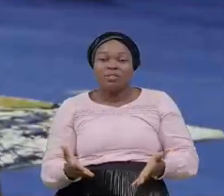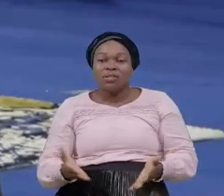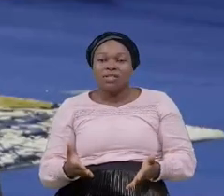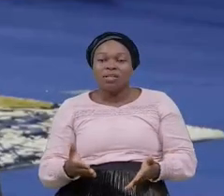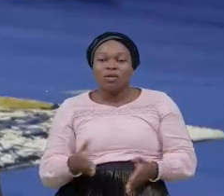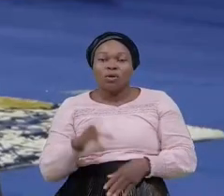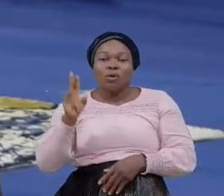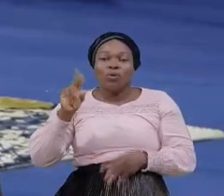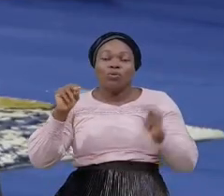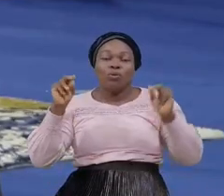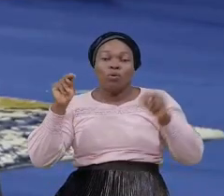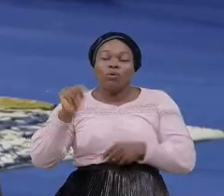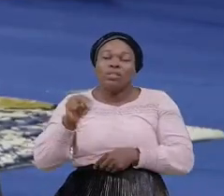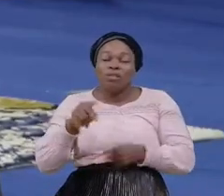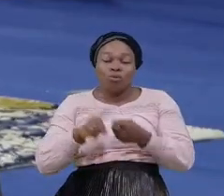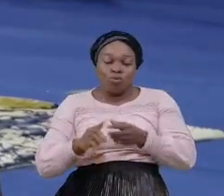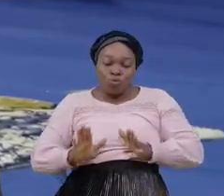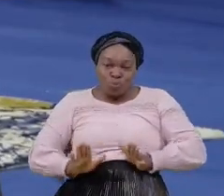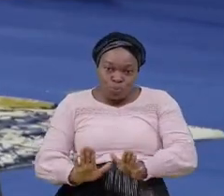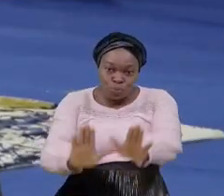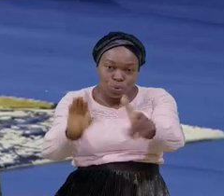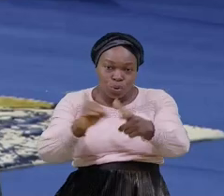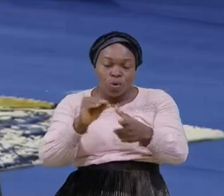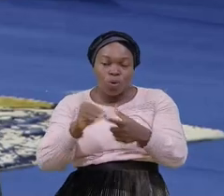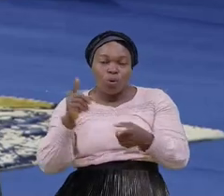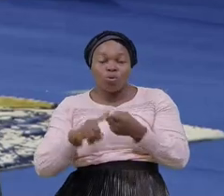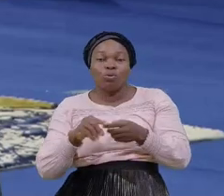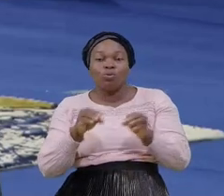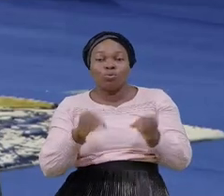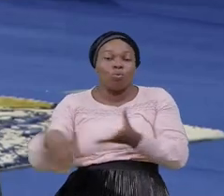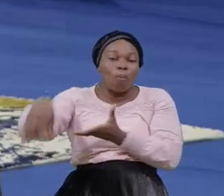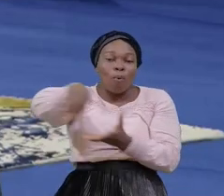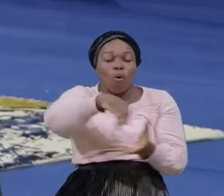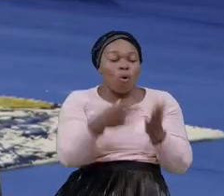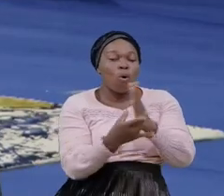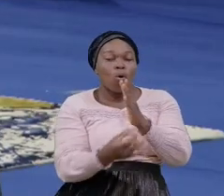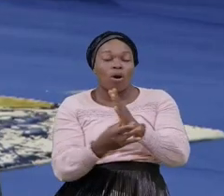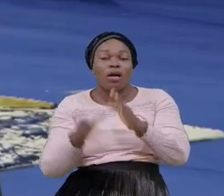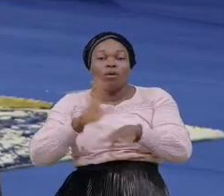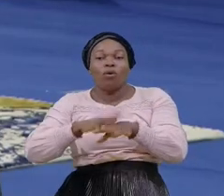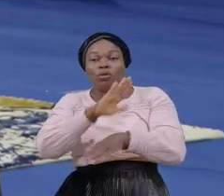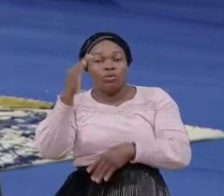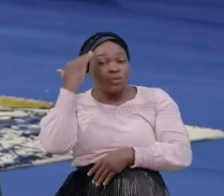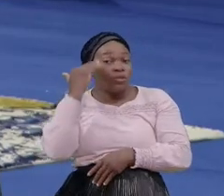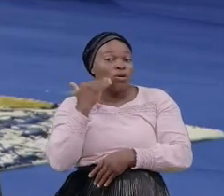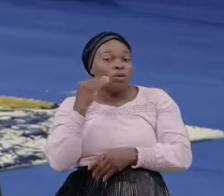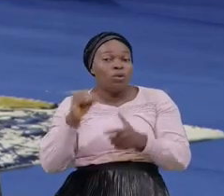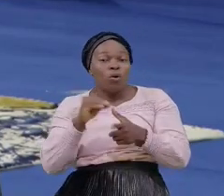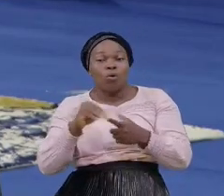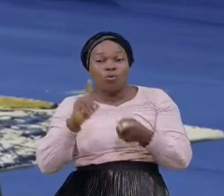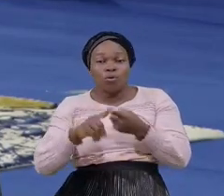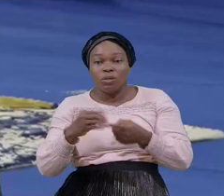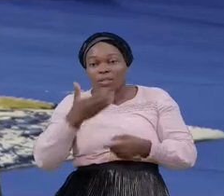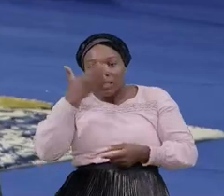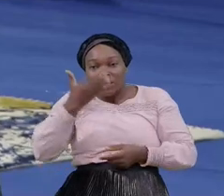ne doit pas vous toucher, il ne doit pas verser de l'huile sur vous, il ne doit pas vous faire sentir ou